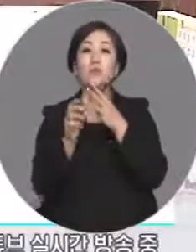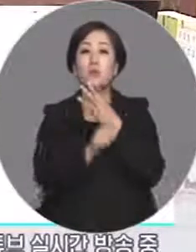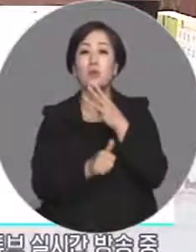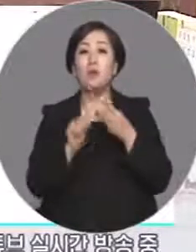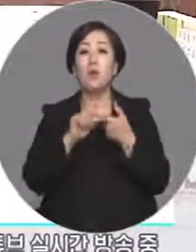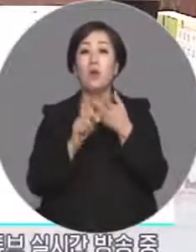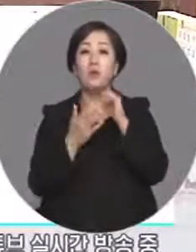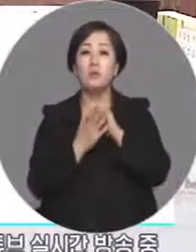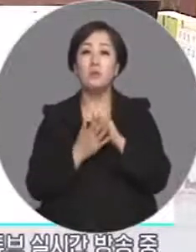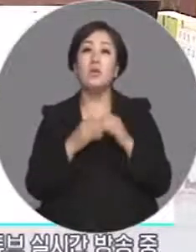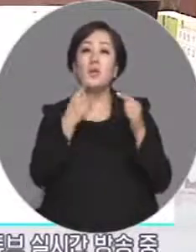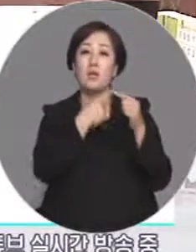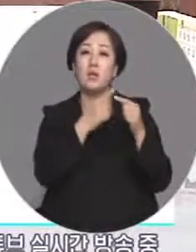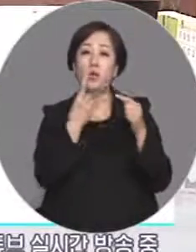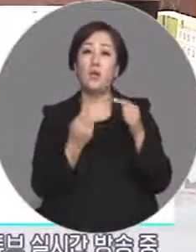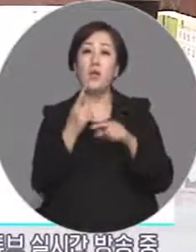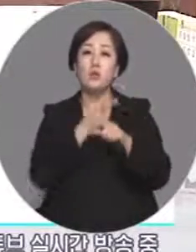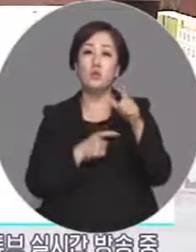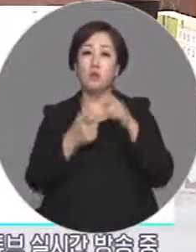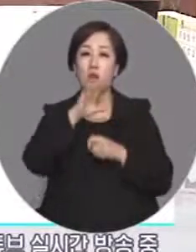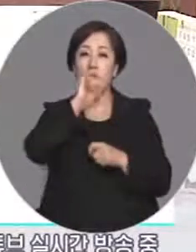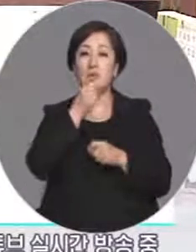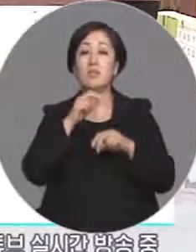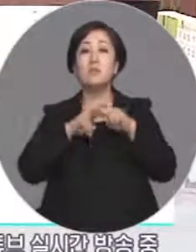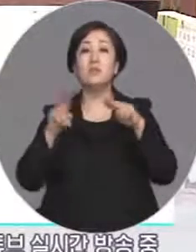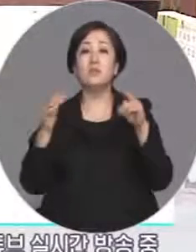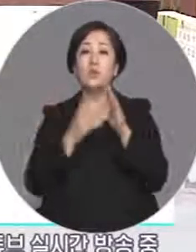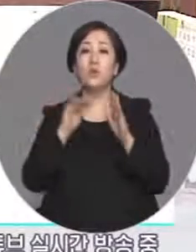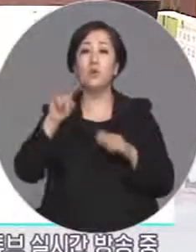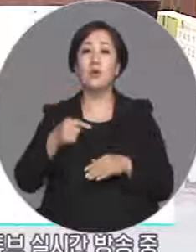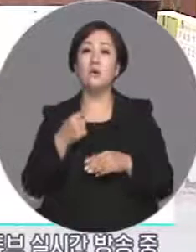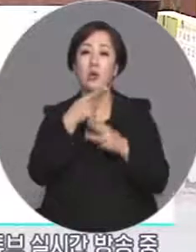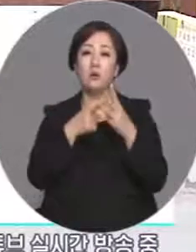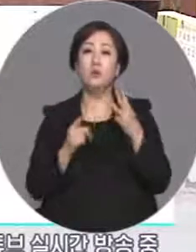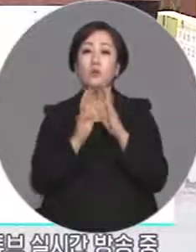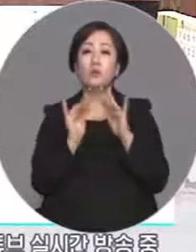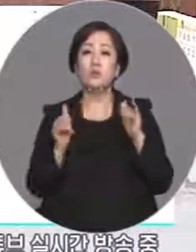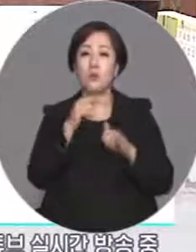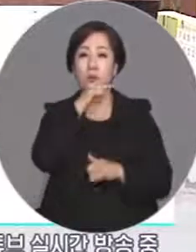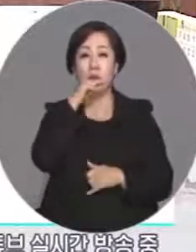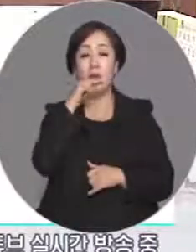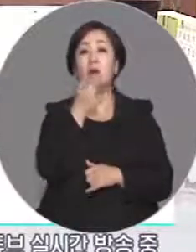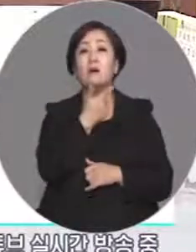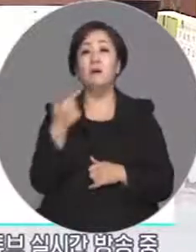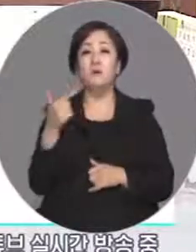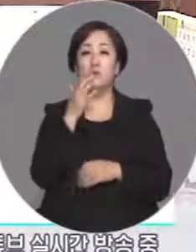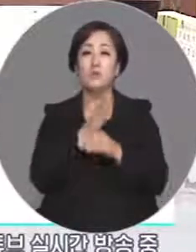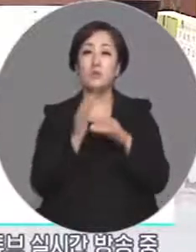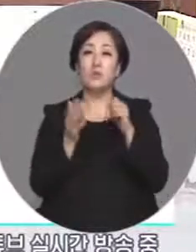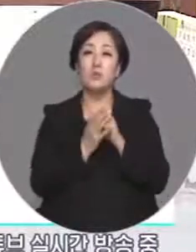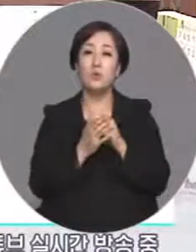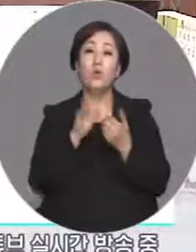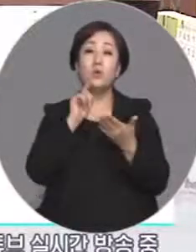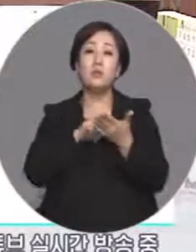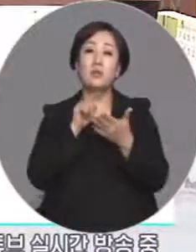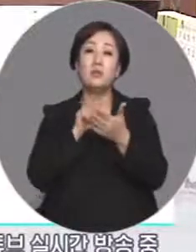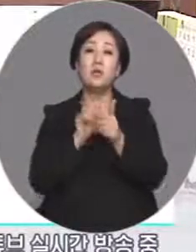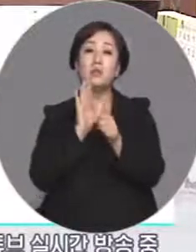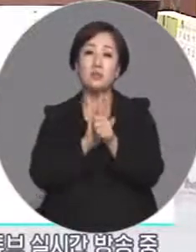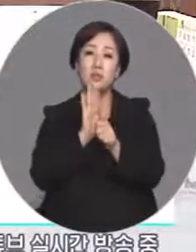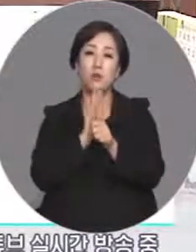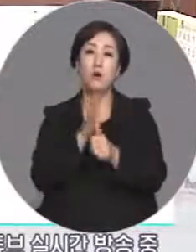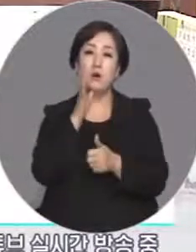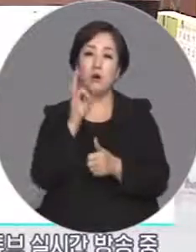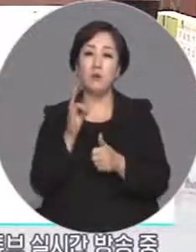울주군의회가 울주군의 1회 추경 예산안을 부결시키면서 군민들의 피해가 커졌습니다. 이에 울주군은 재난지원금 등